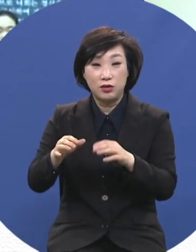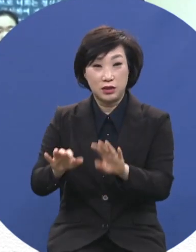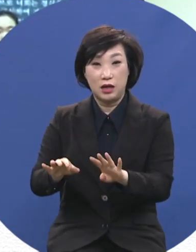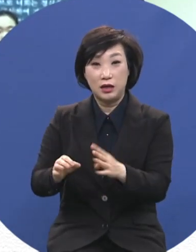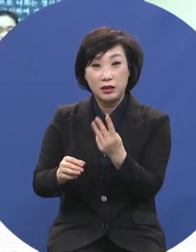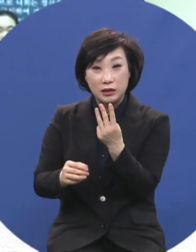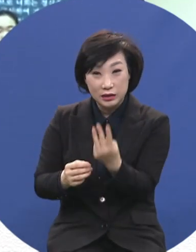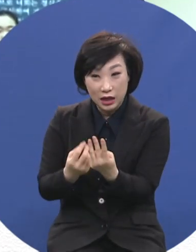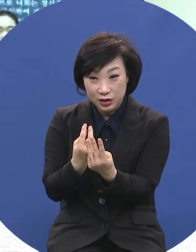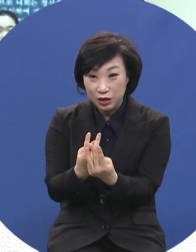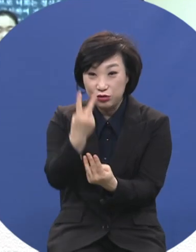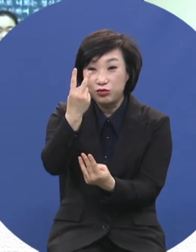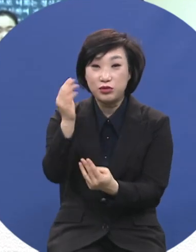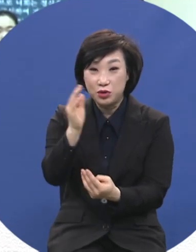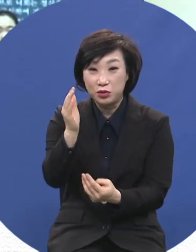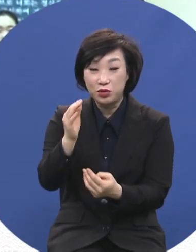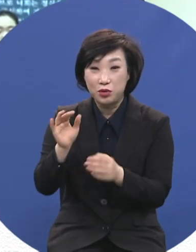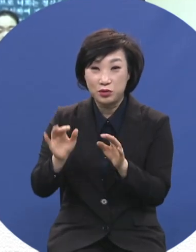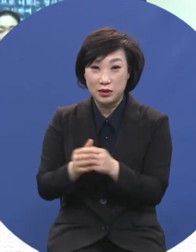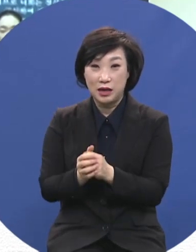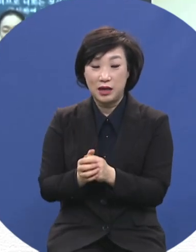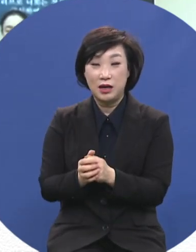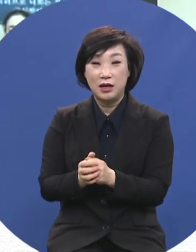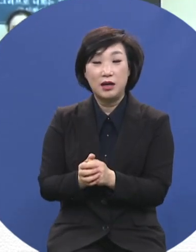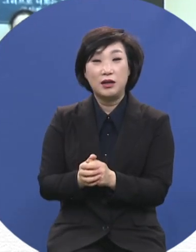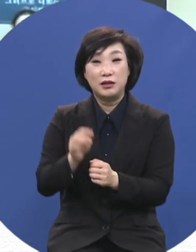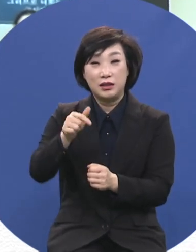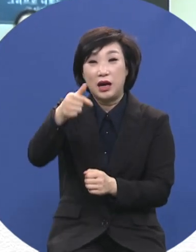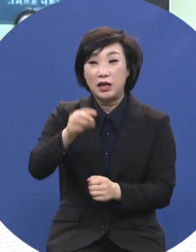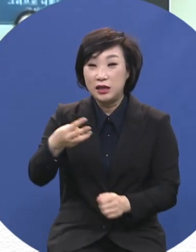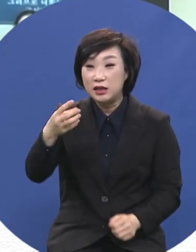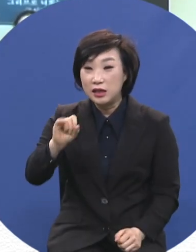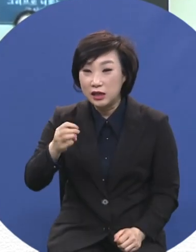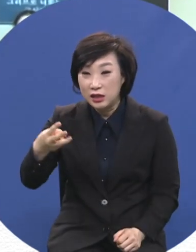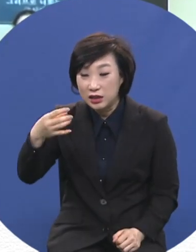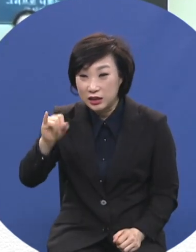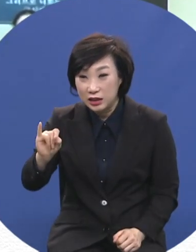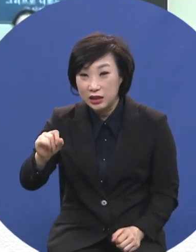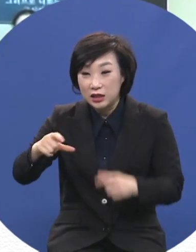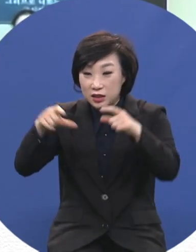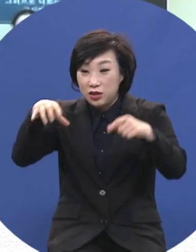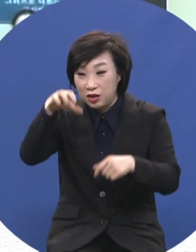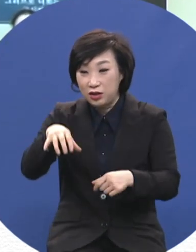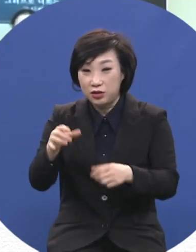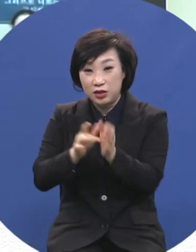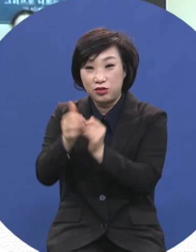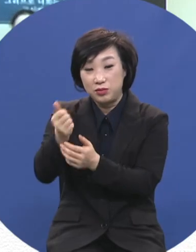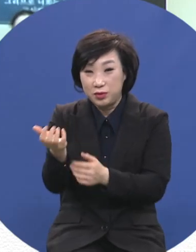셋에 둘 정도 이 동안을 갈릴리 근처에서